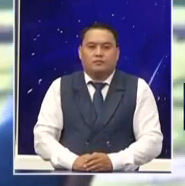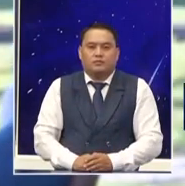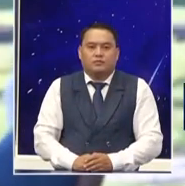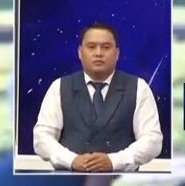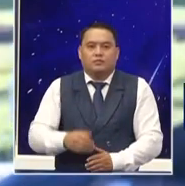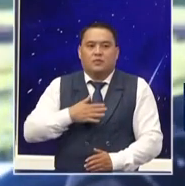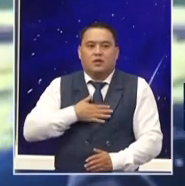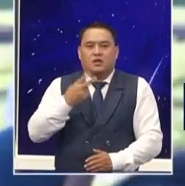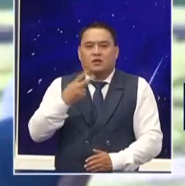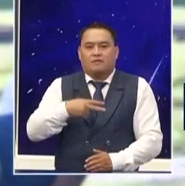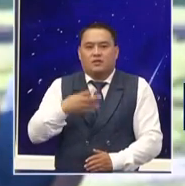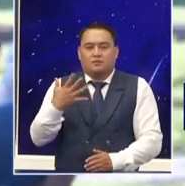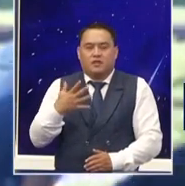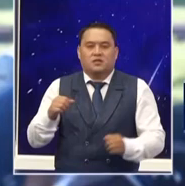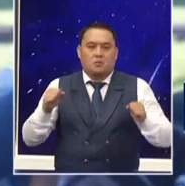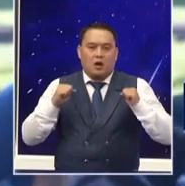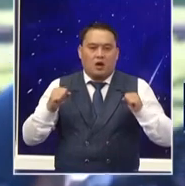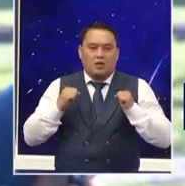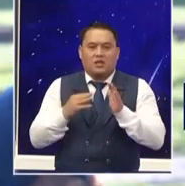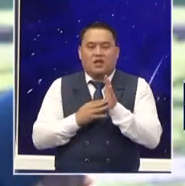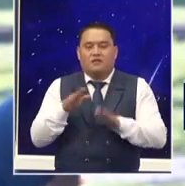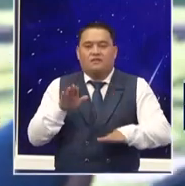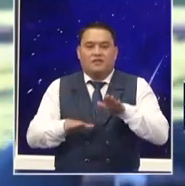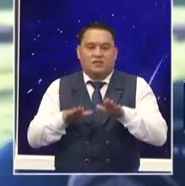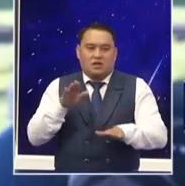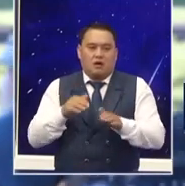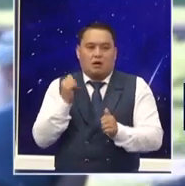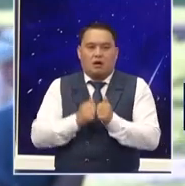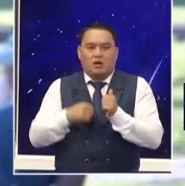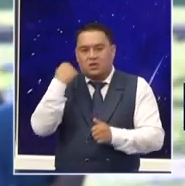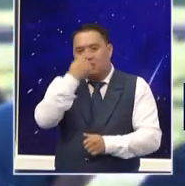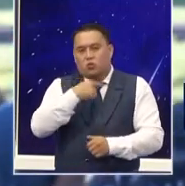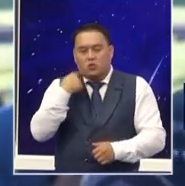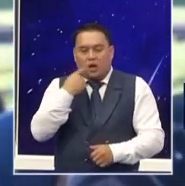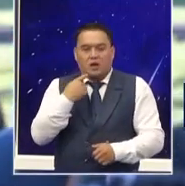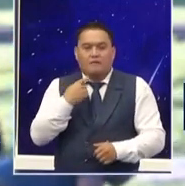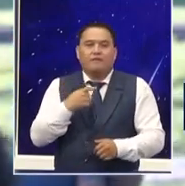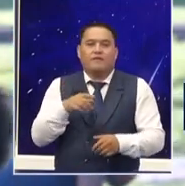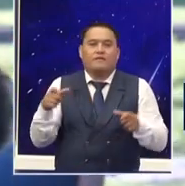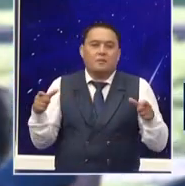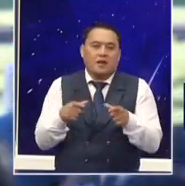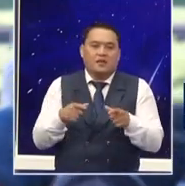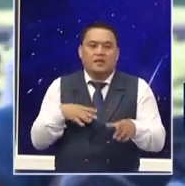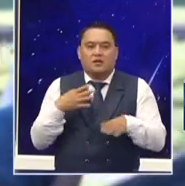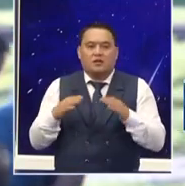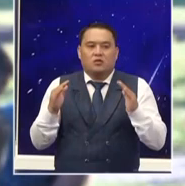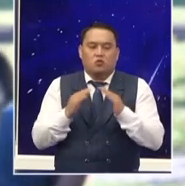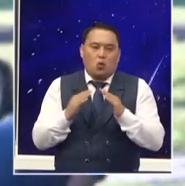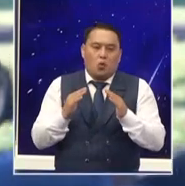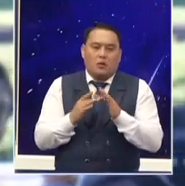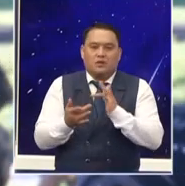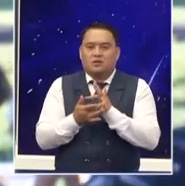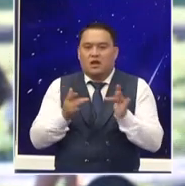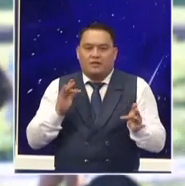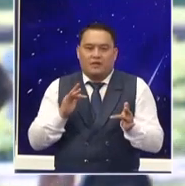У меня 25 учеников. Они выступают в 9 весовых категориях. Каждому индивидуальный подход. Во время карантина тренировались, как и все, в